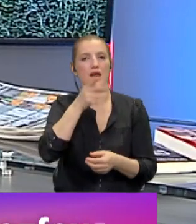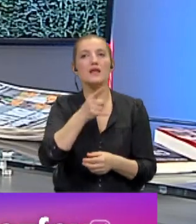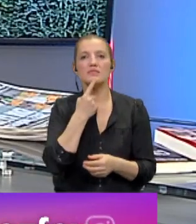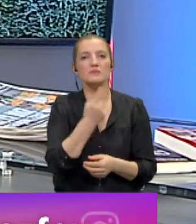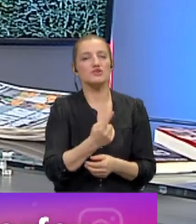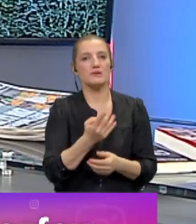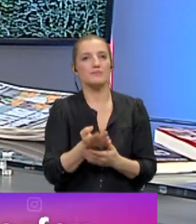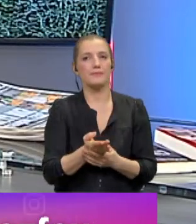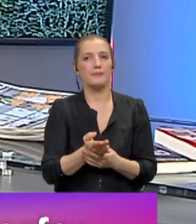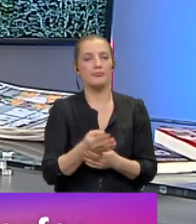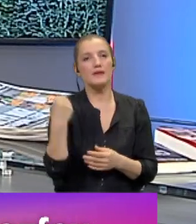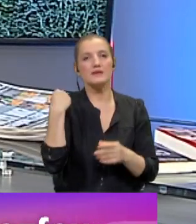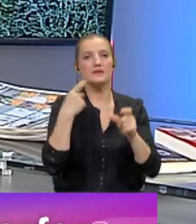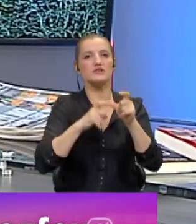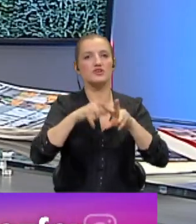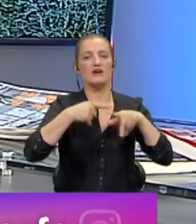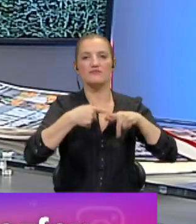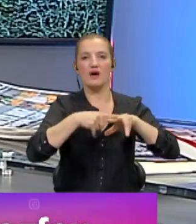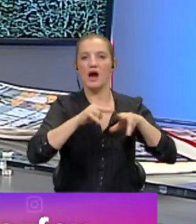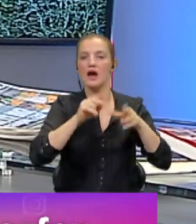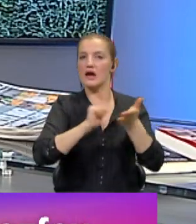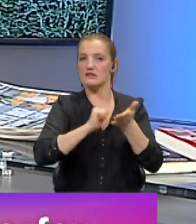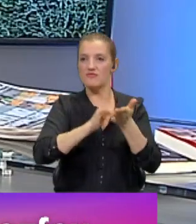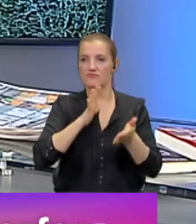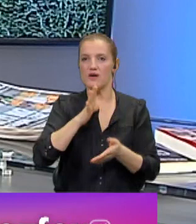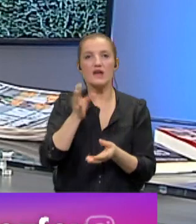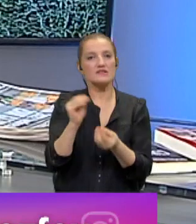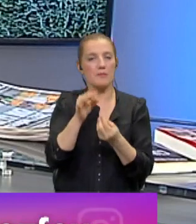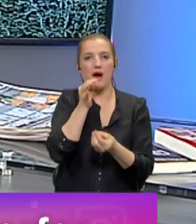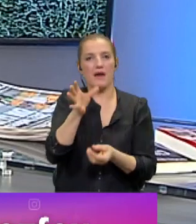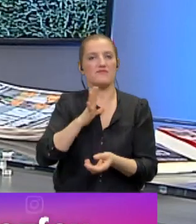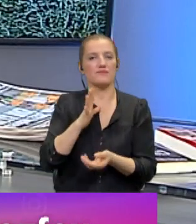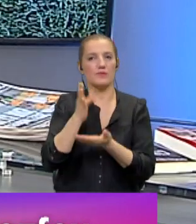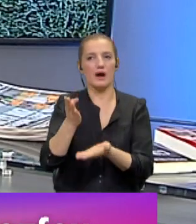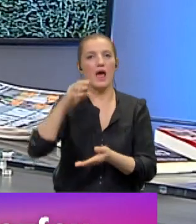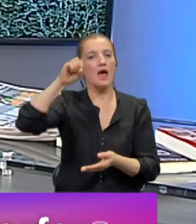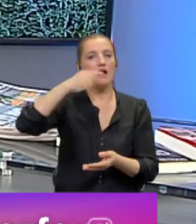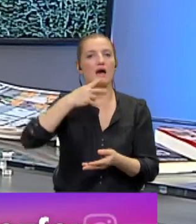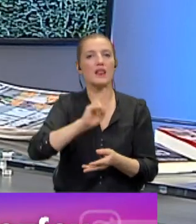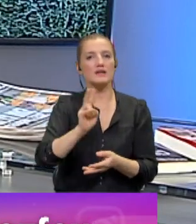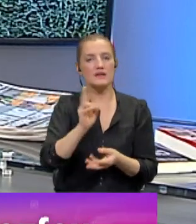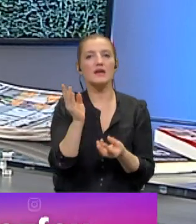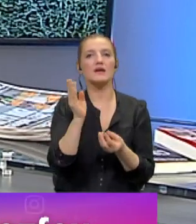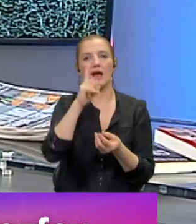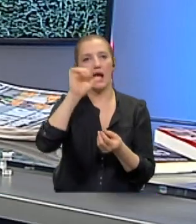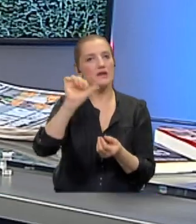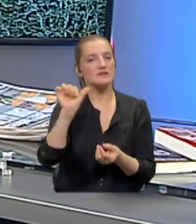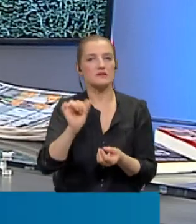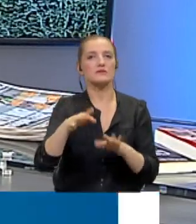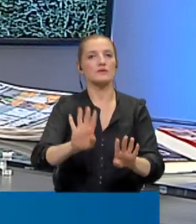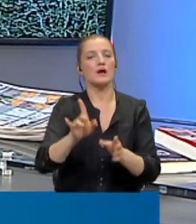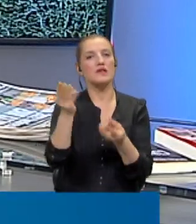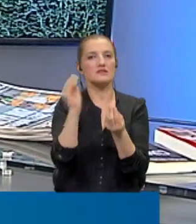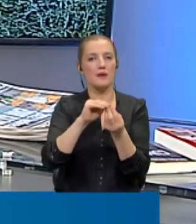demiştik ya Yeni Şafak gazetesinde var mesela o zaman haberi elektrik ve gaza zam elektrik